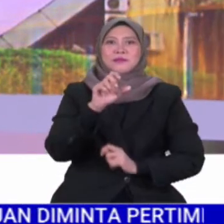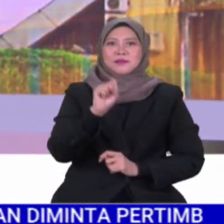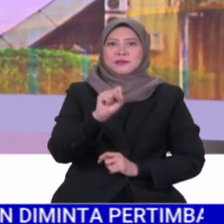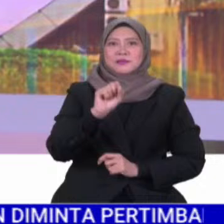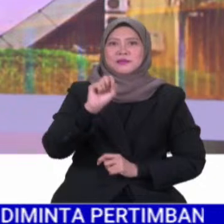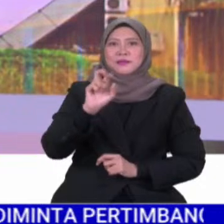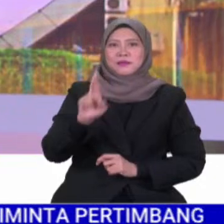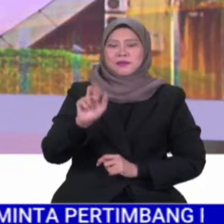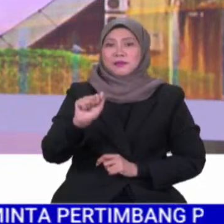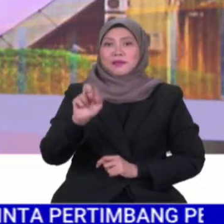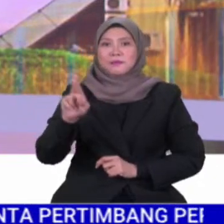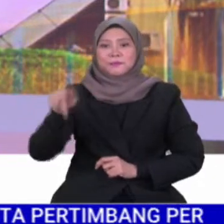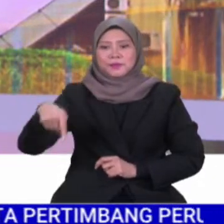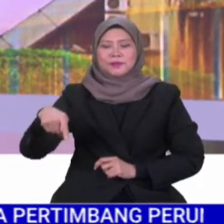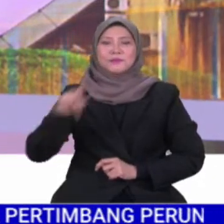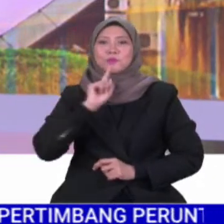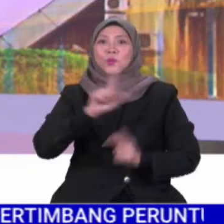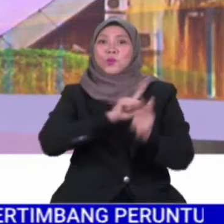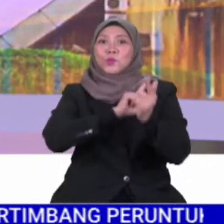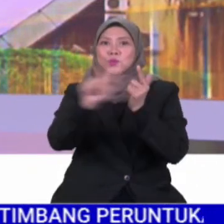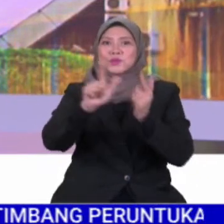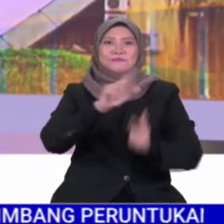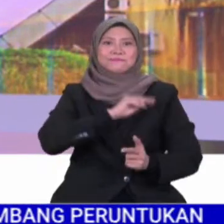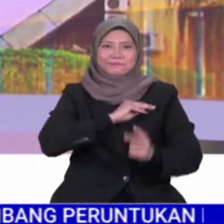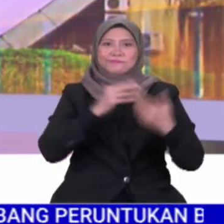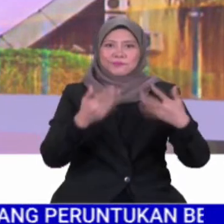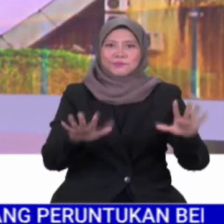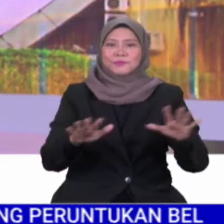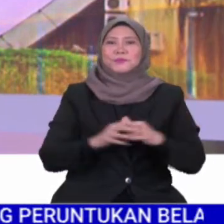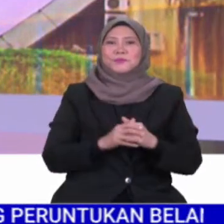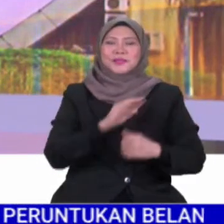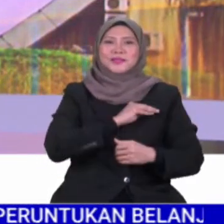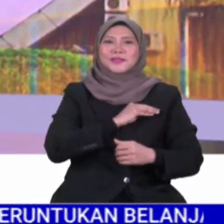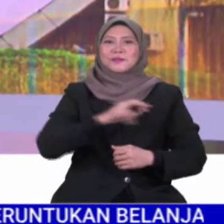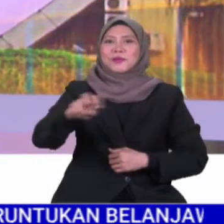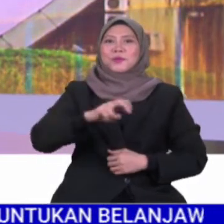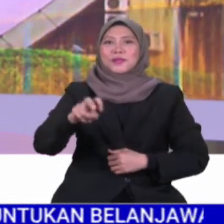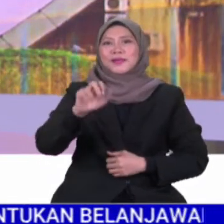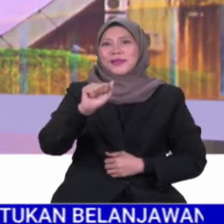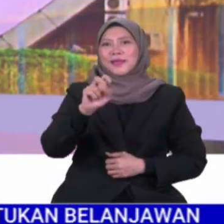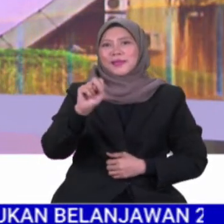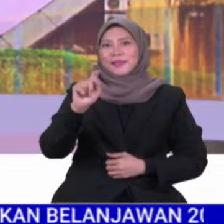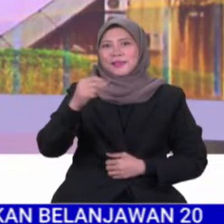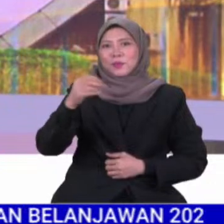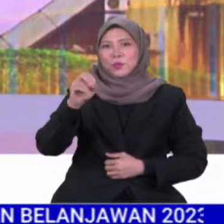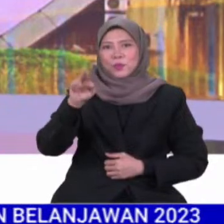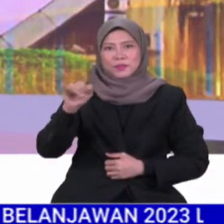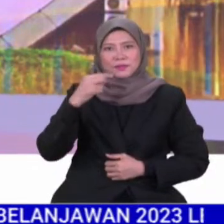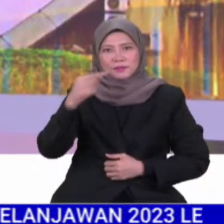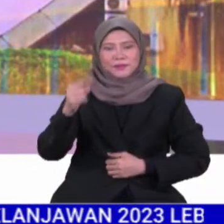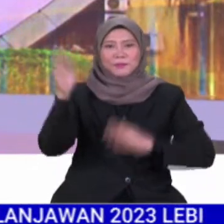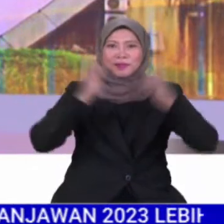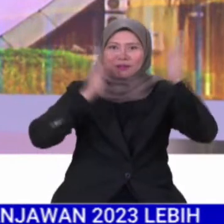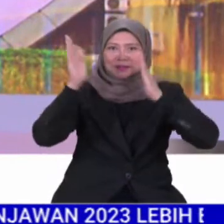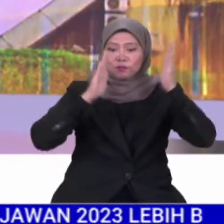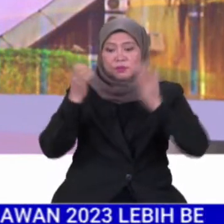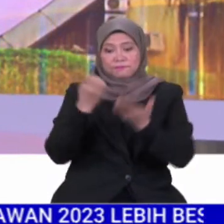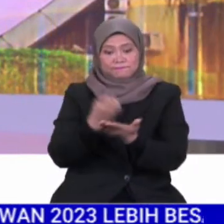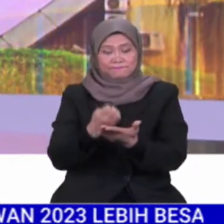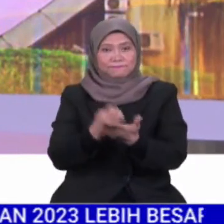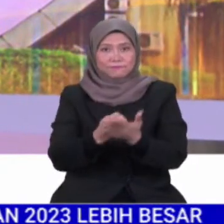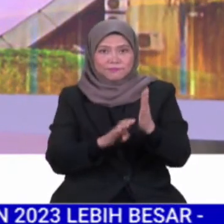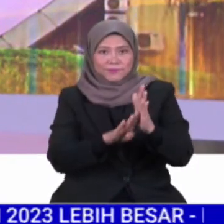SARP diluluskan Jemaah Menteri Khamis lalu. Menerusinya, Menteri Pengangkutan Anthony Lok berkata Malaysia bakal menjana pertumbuhan